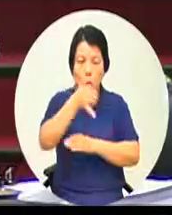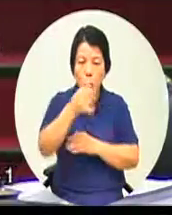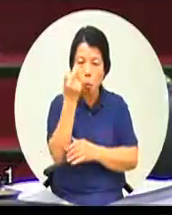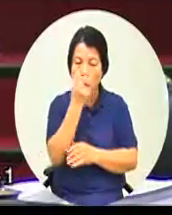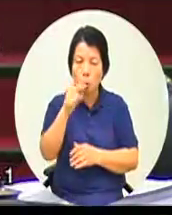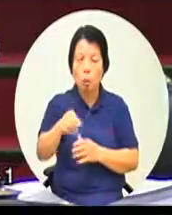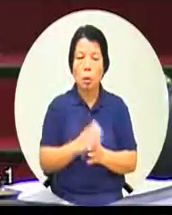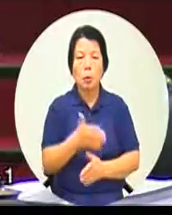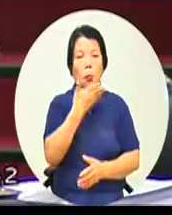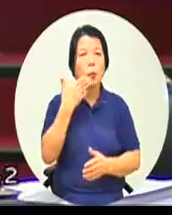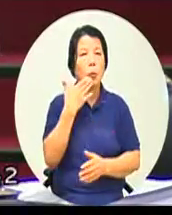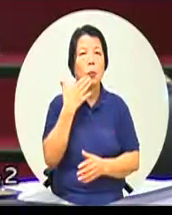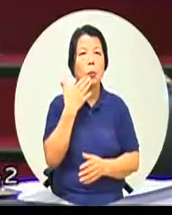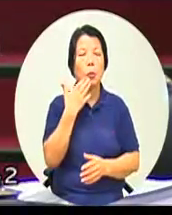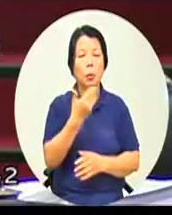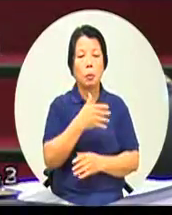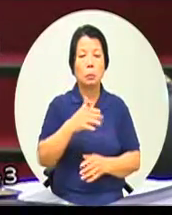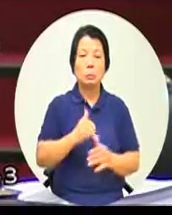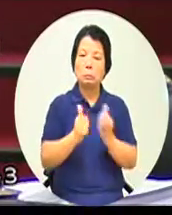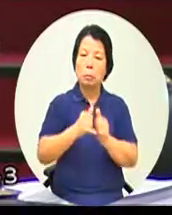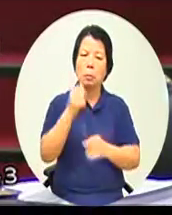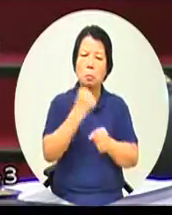福利社到底在搞什么东西？